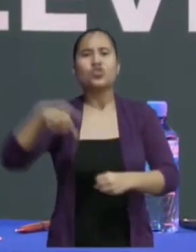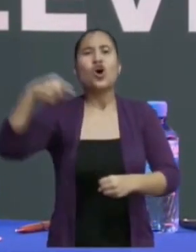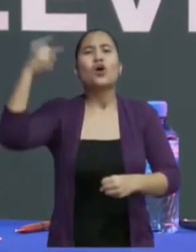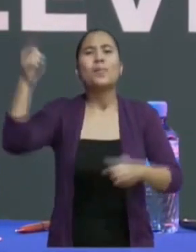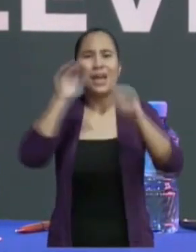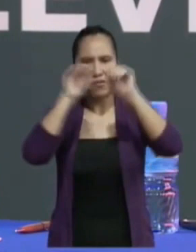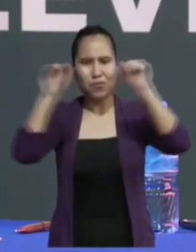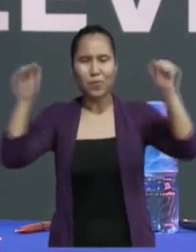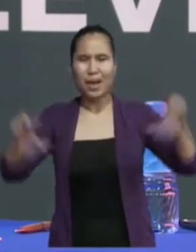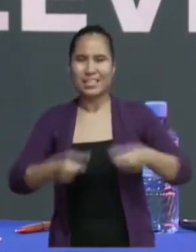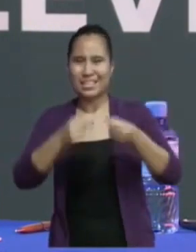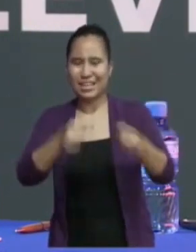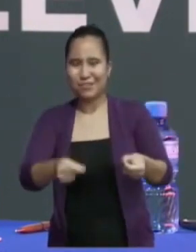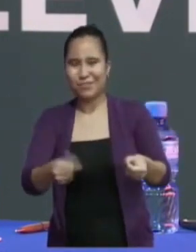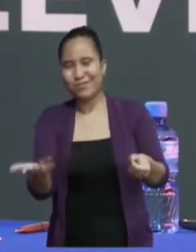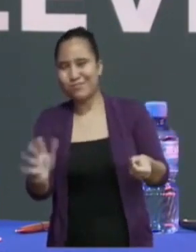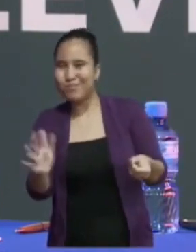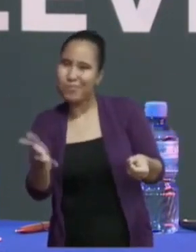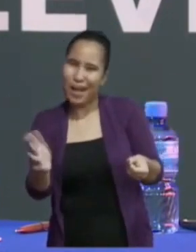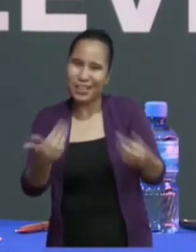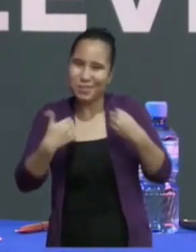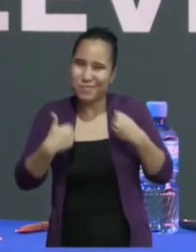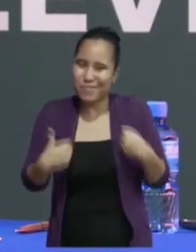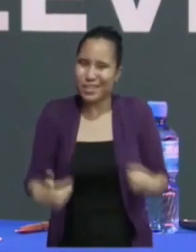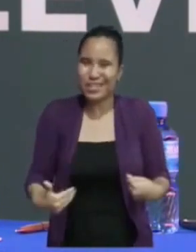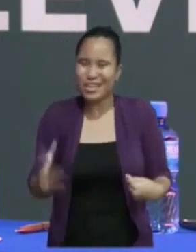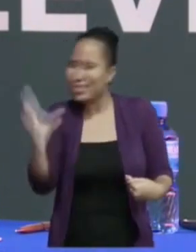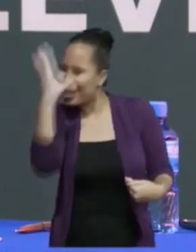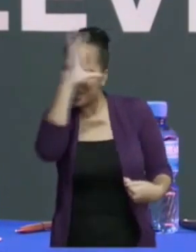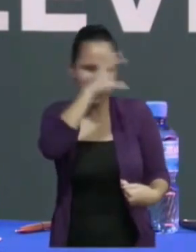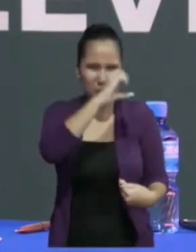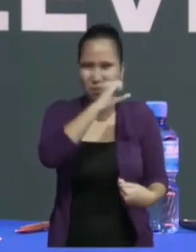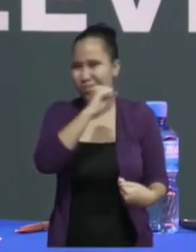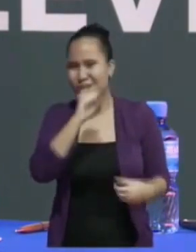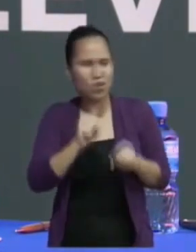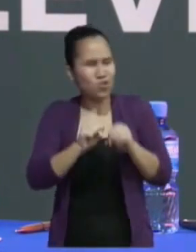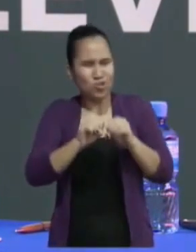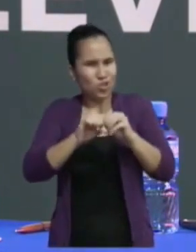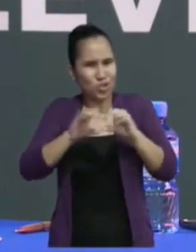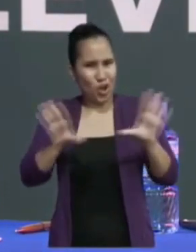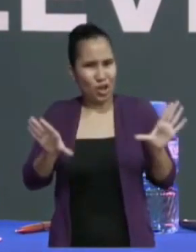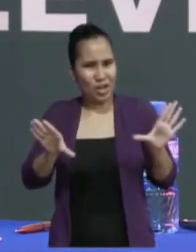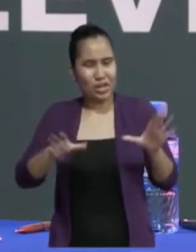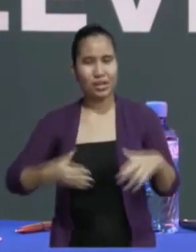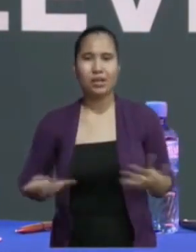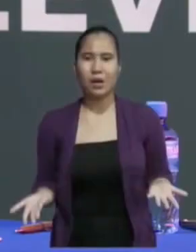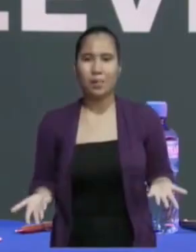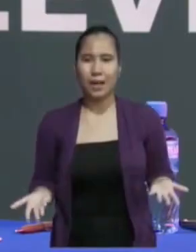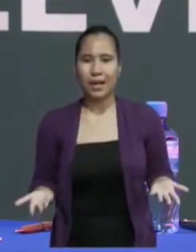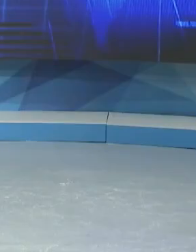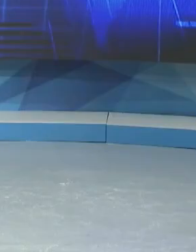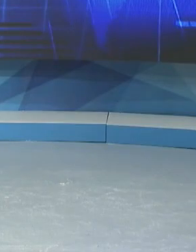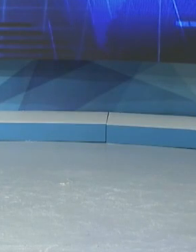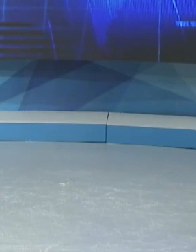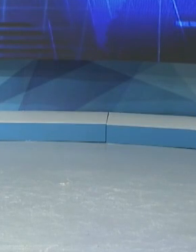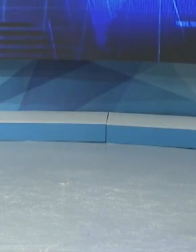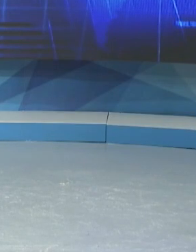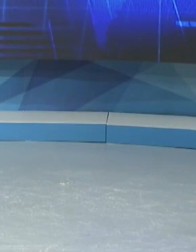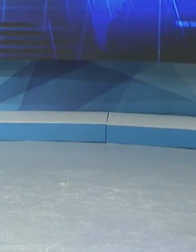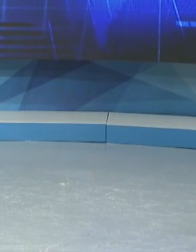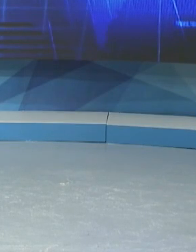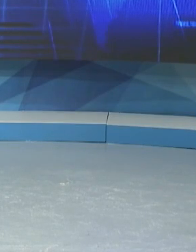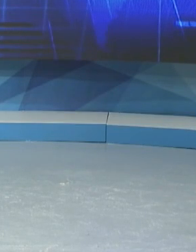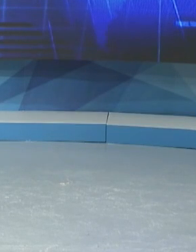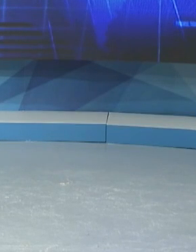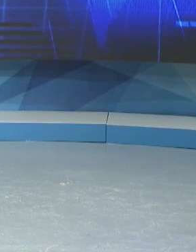mensen is het een beetje onduidelijk, maar dit is in grote lijnen het huidige ontslagbeleid. Dat was dus